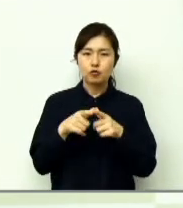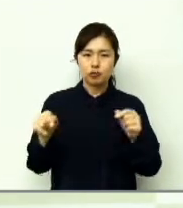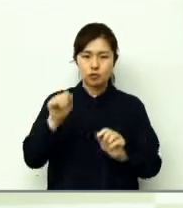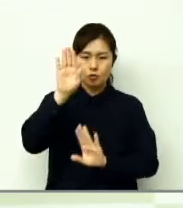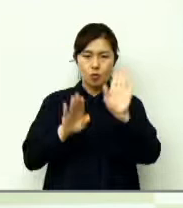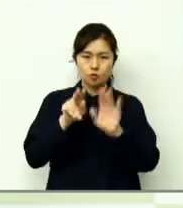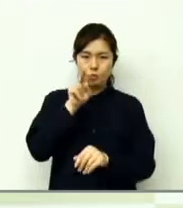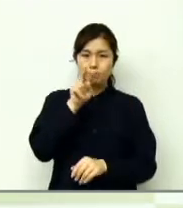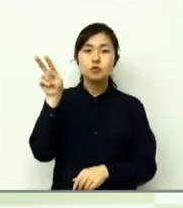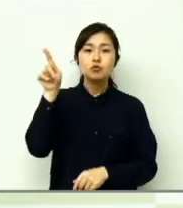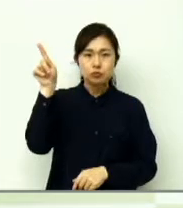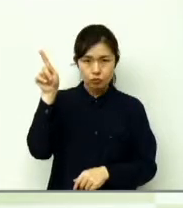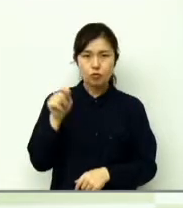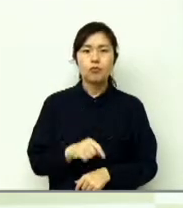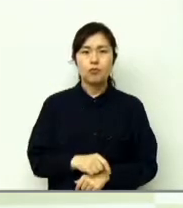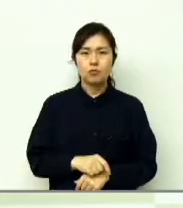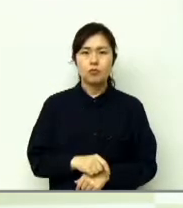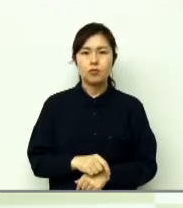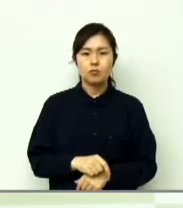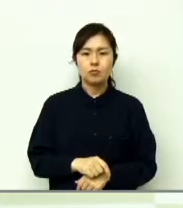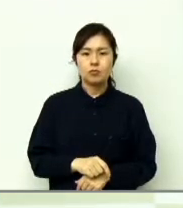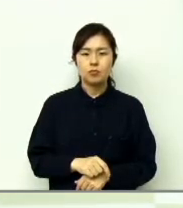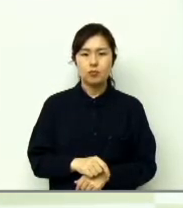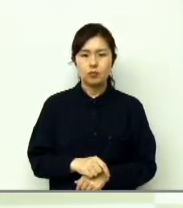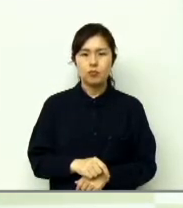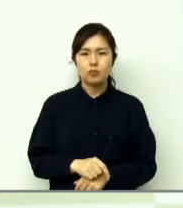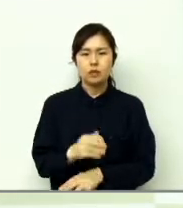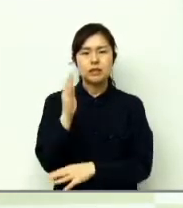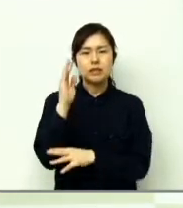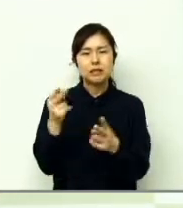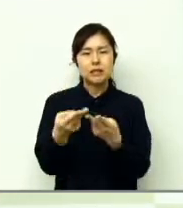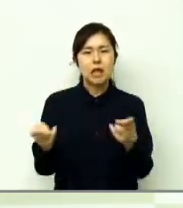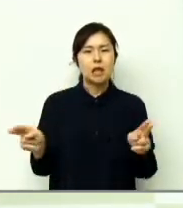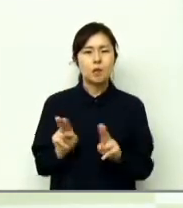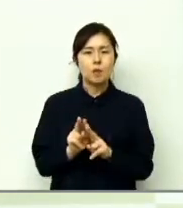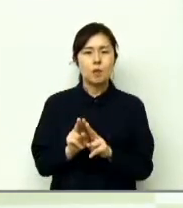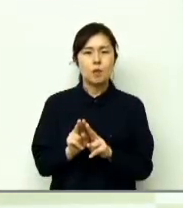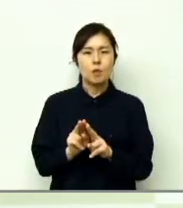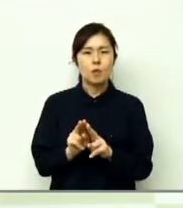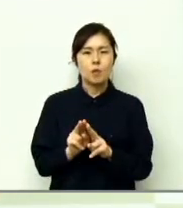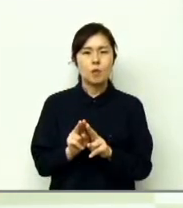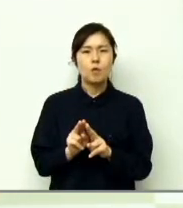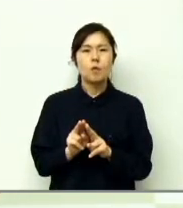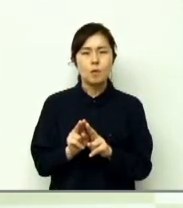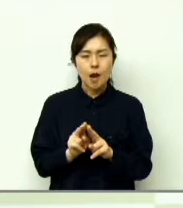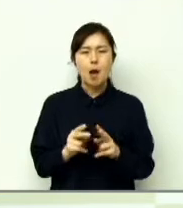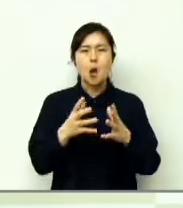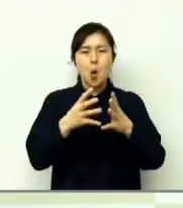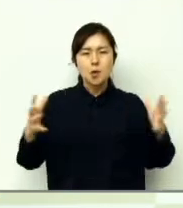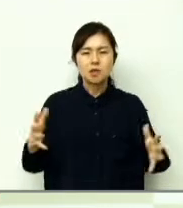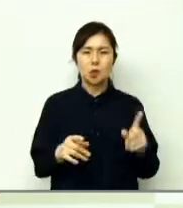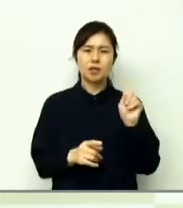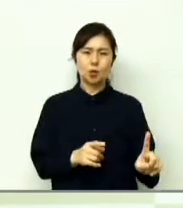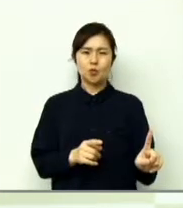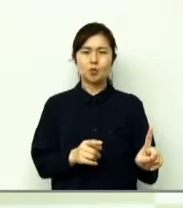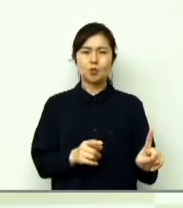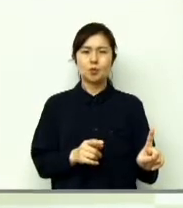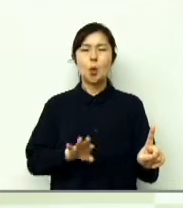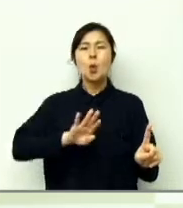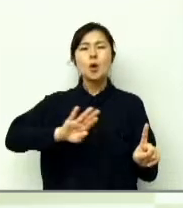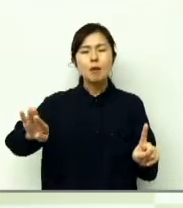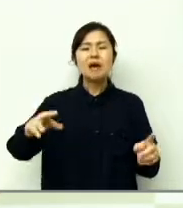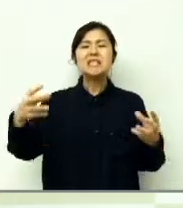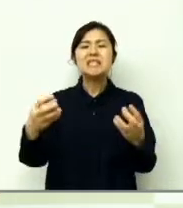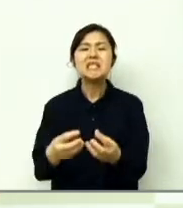きな政党に対して、他が少しこうこじまりとした政党になってしまっ